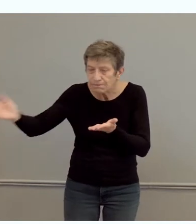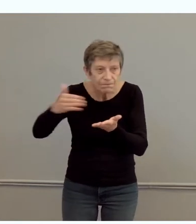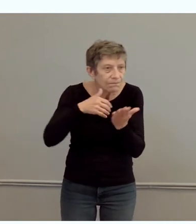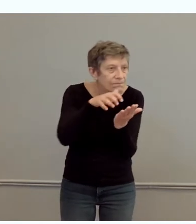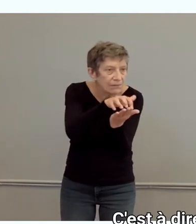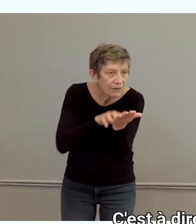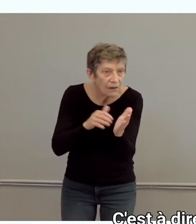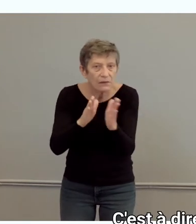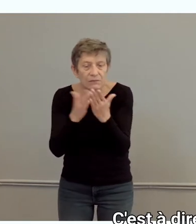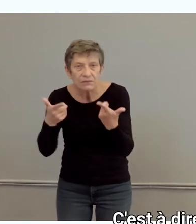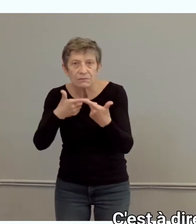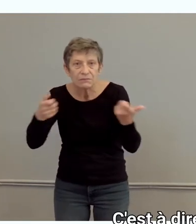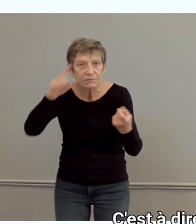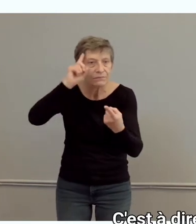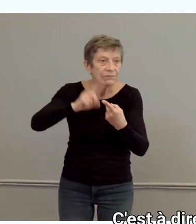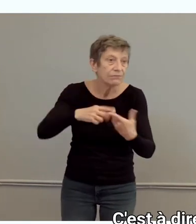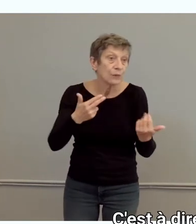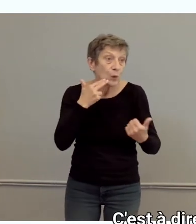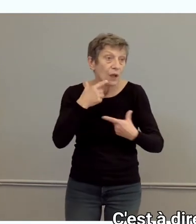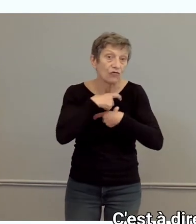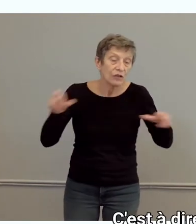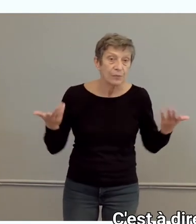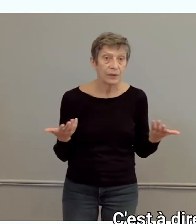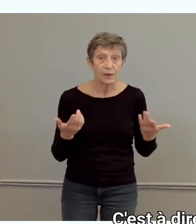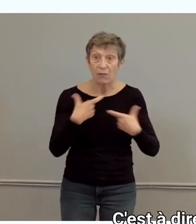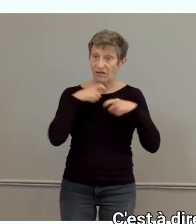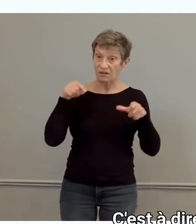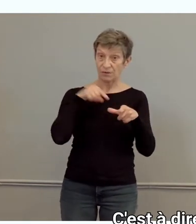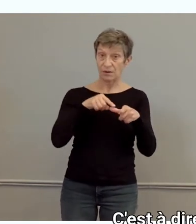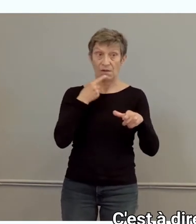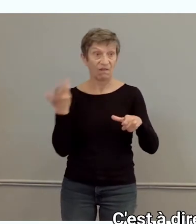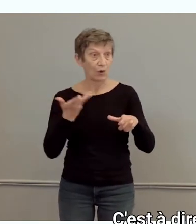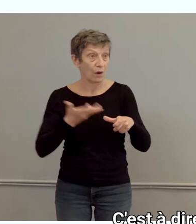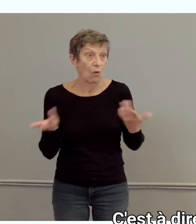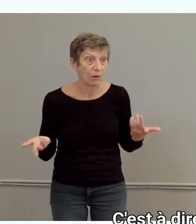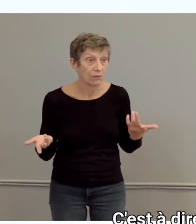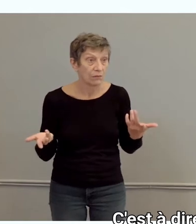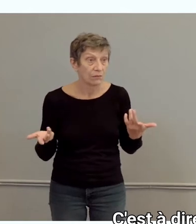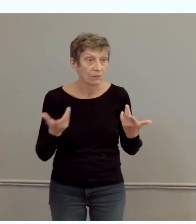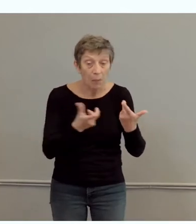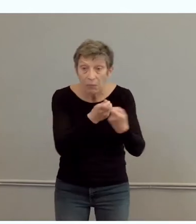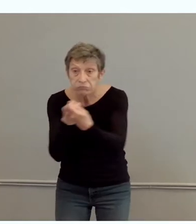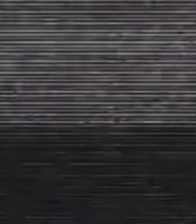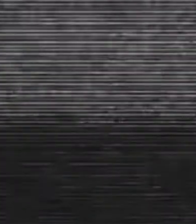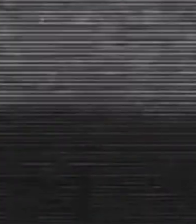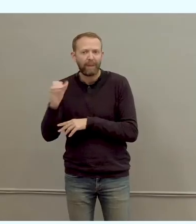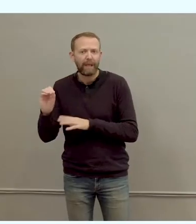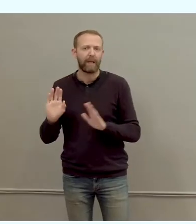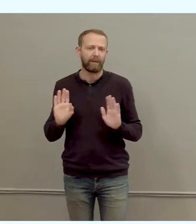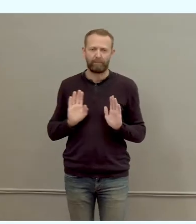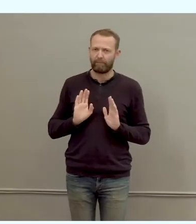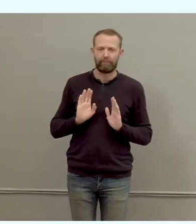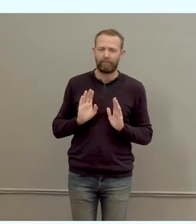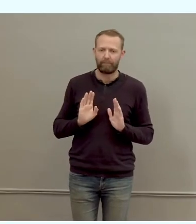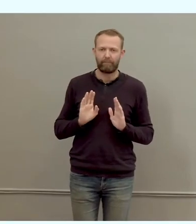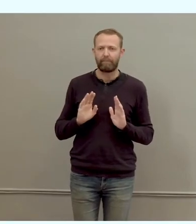la notion d'accessibilité. C'est-à que quand on parle d'accessibilité, on parle de quoi, comment la décline-t-on, etc. — Donc